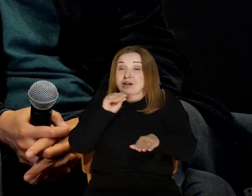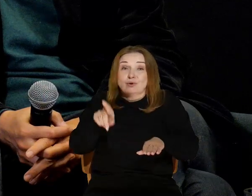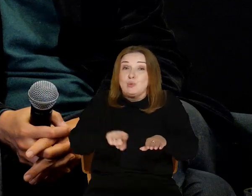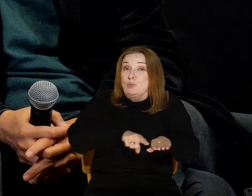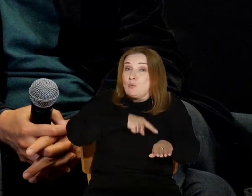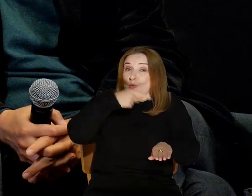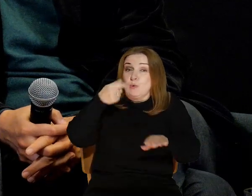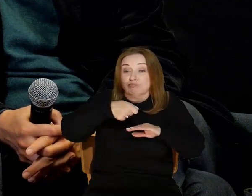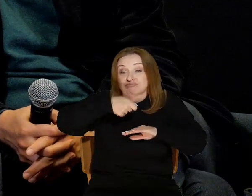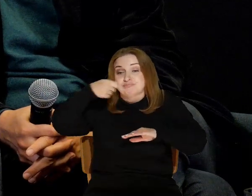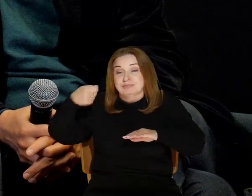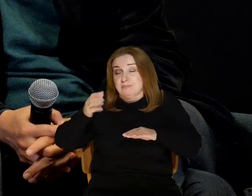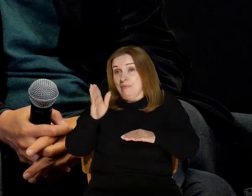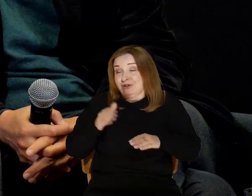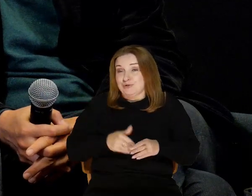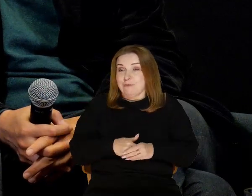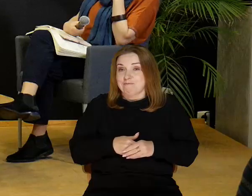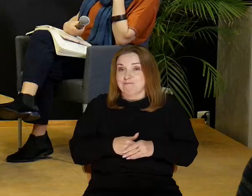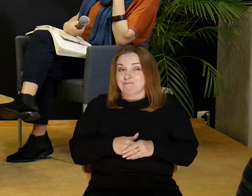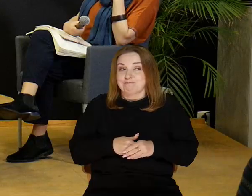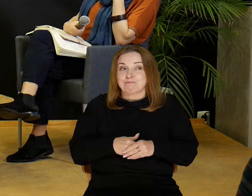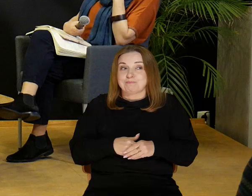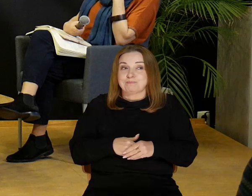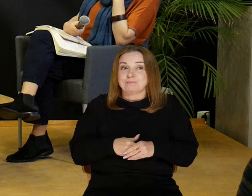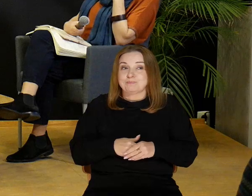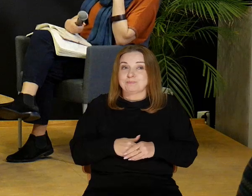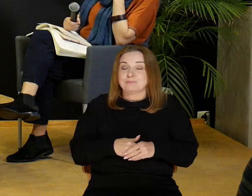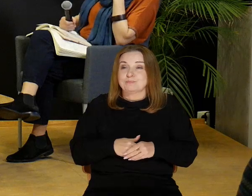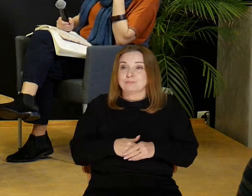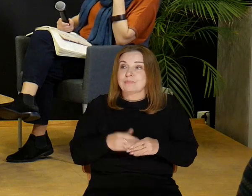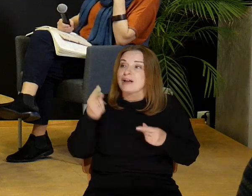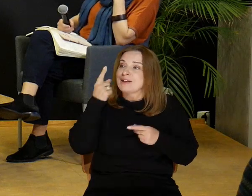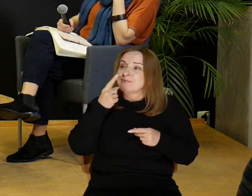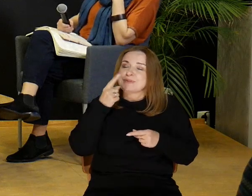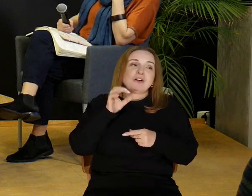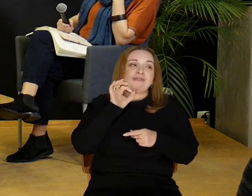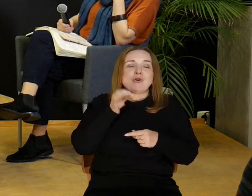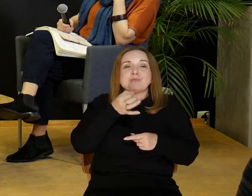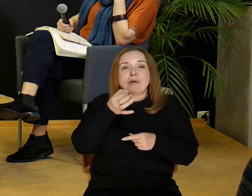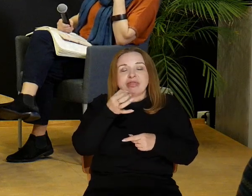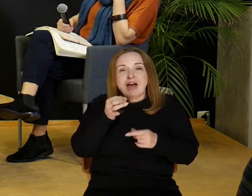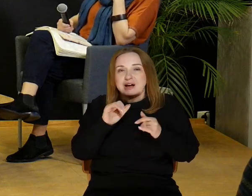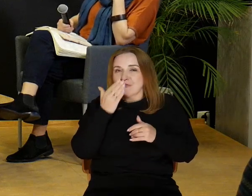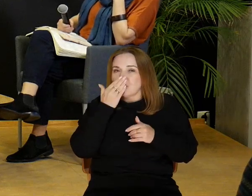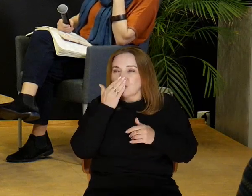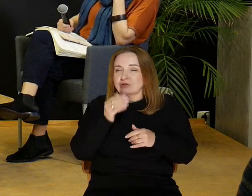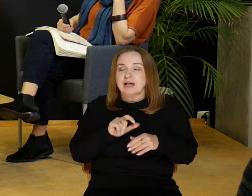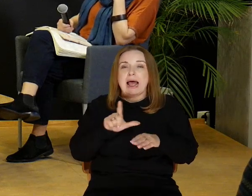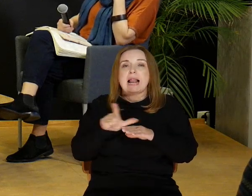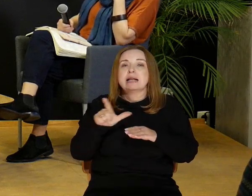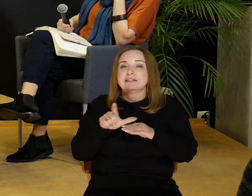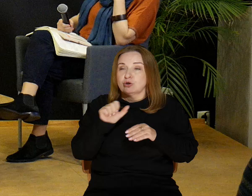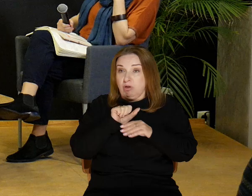będzie żyło dłużej. Ja myślę jeszcze, tak wracając do twojego pytania o tym właśnie, czy literatura może